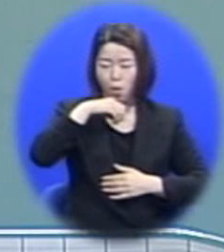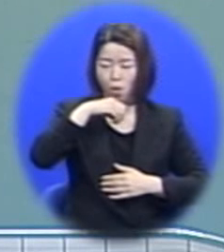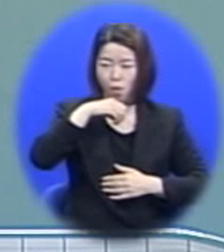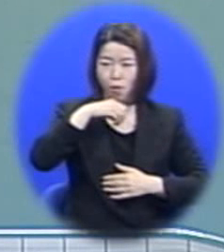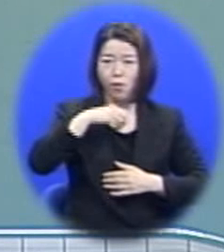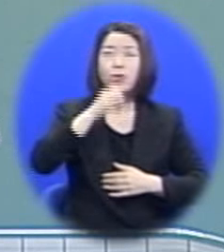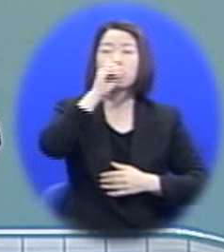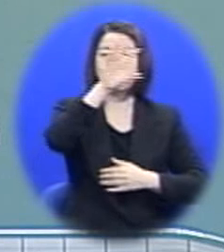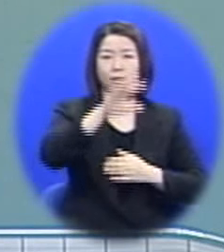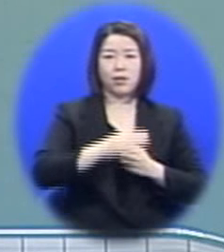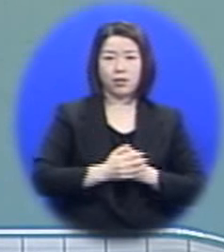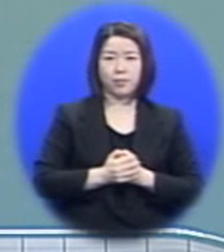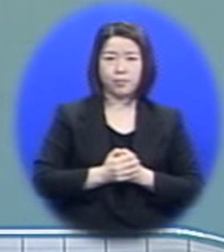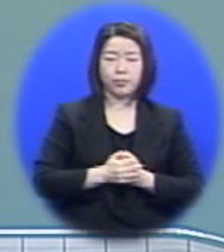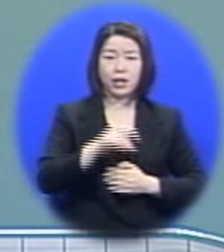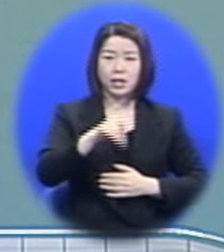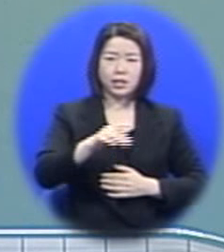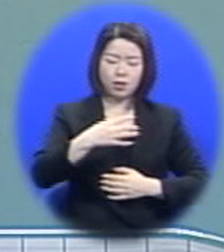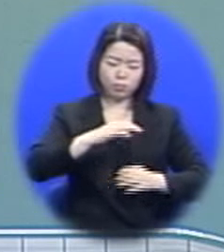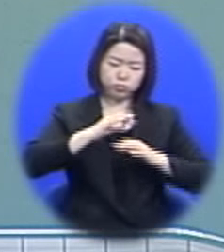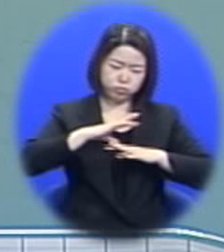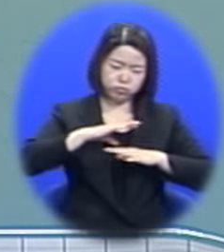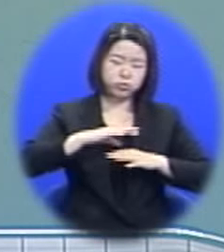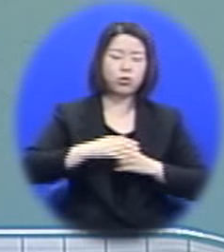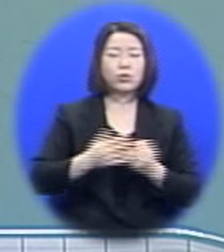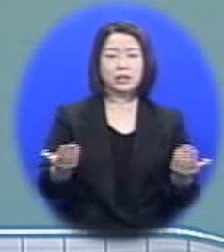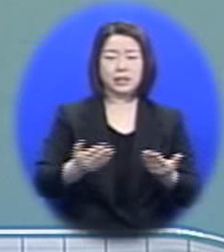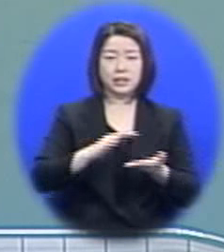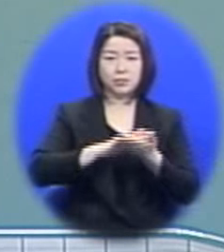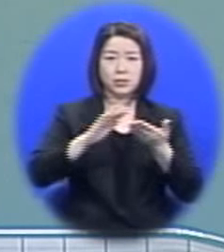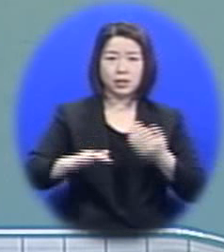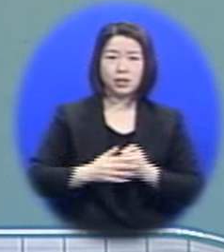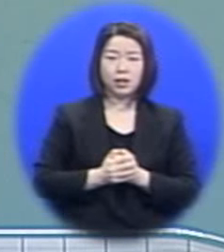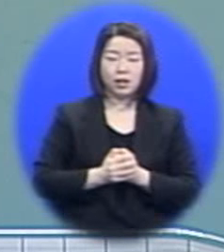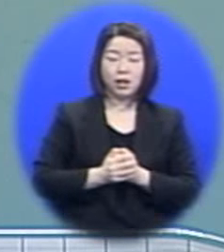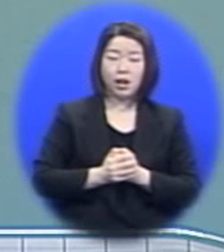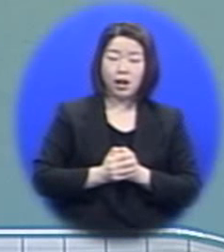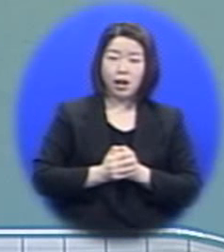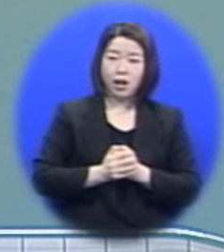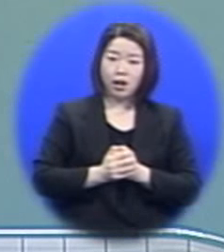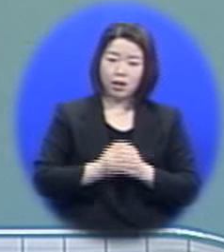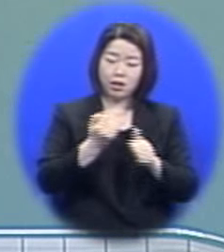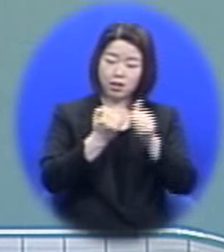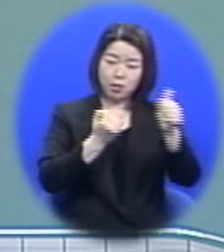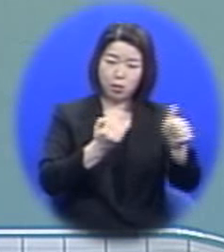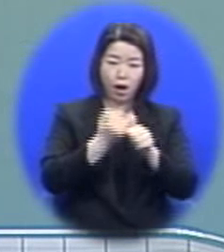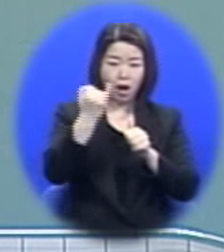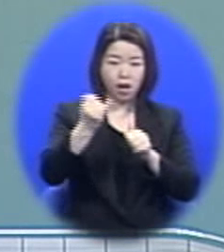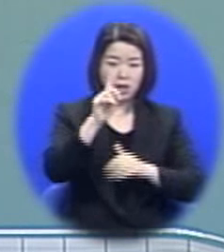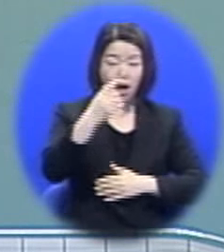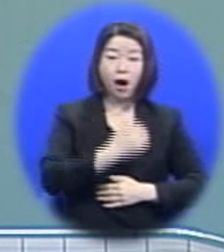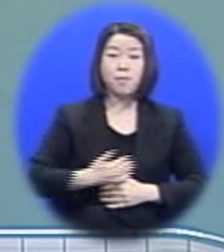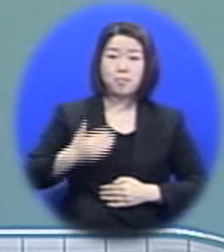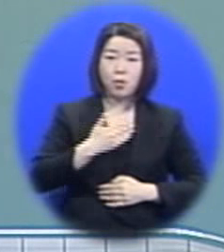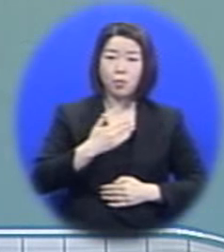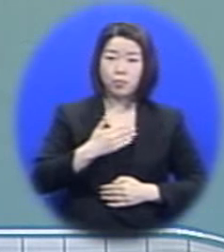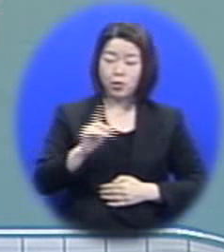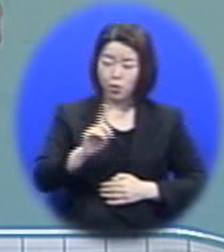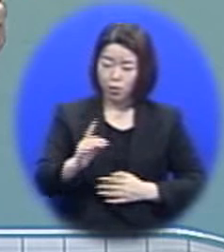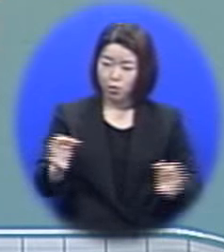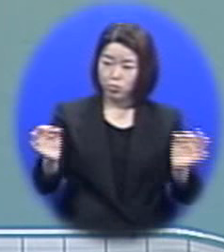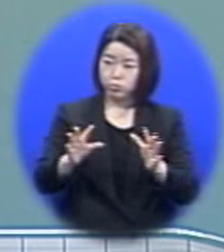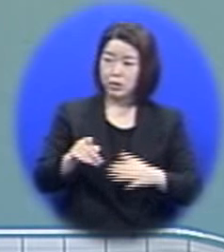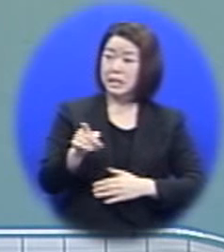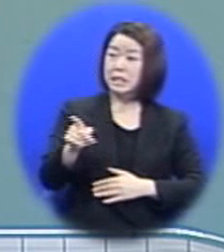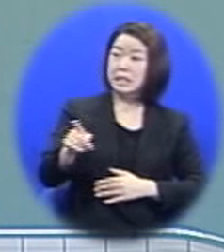먹었나이다. 이게 무섭은 일입니다. 남편과 아내는 한 몸인데 어느 순간에 갑자기이